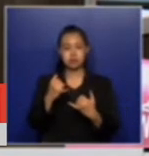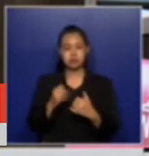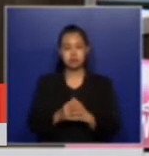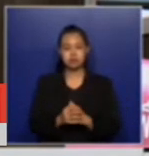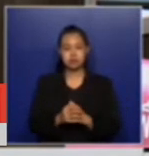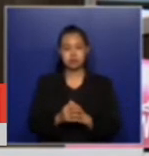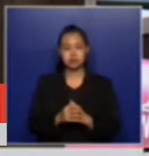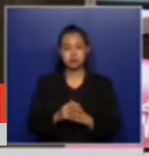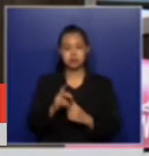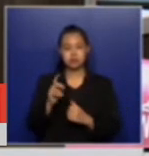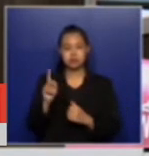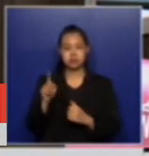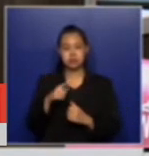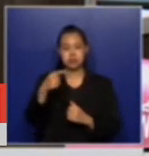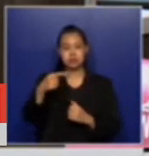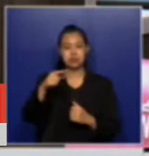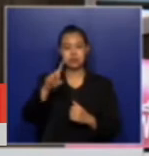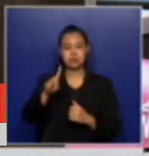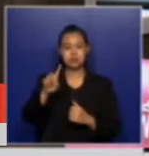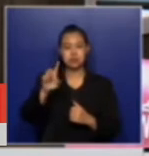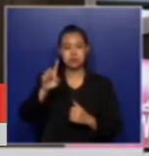GDP 2563เนี่ย